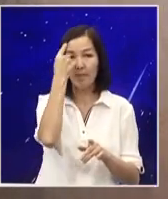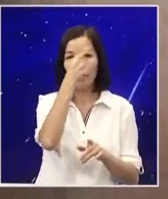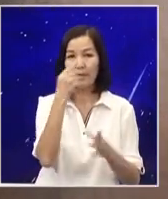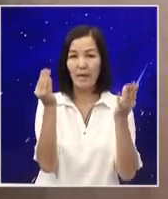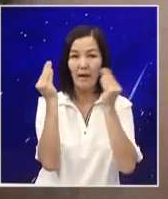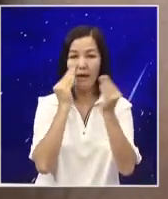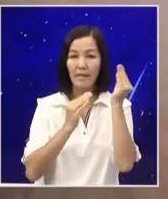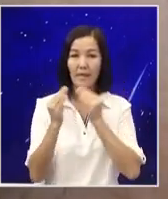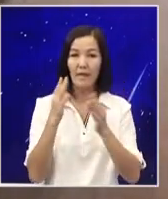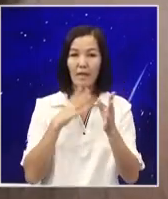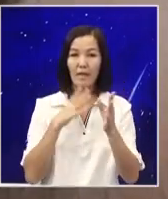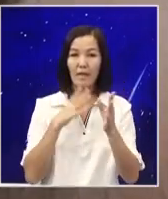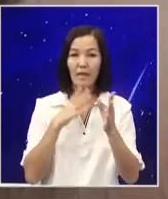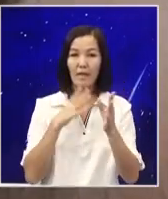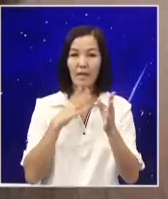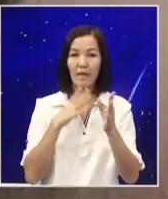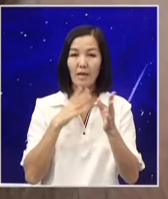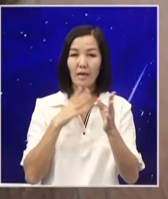Сондықтан өздеріне ыңғайлы жағдай